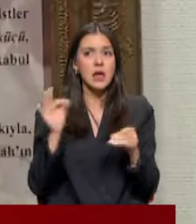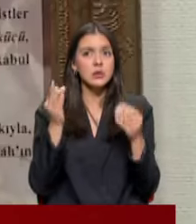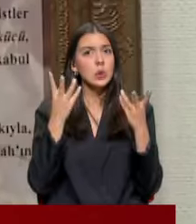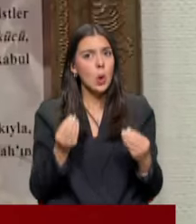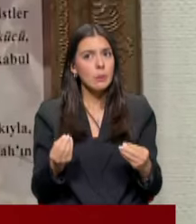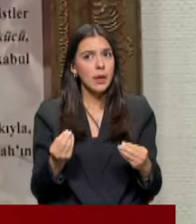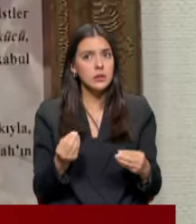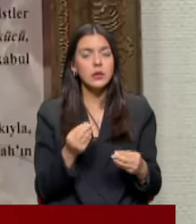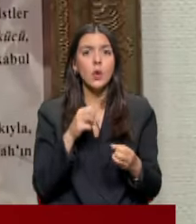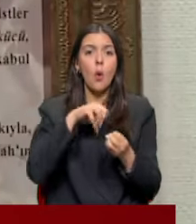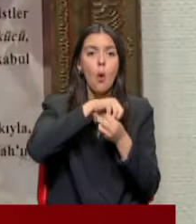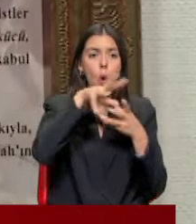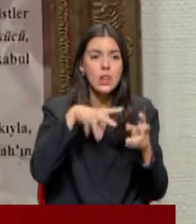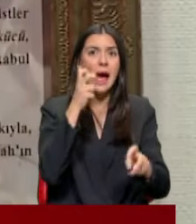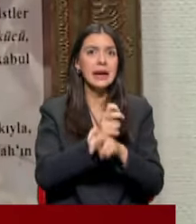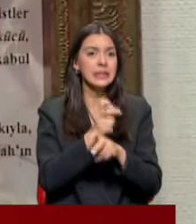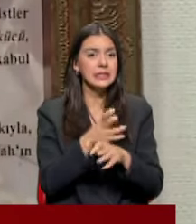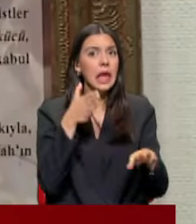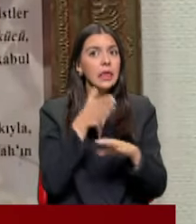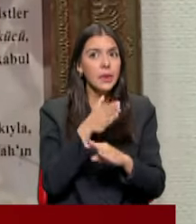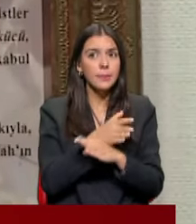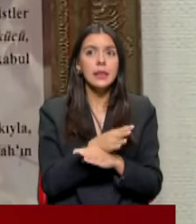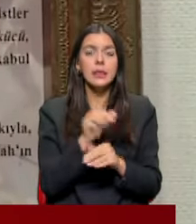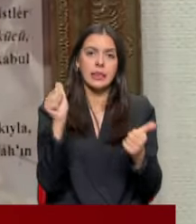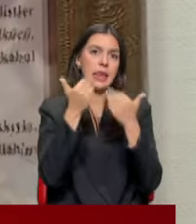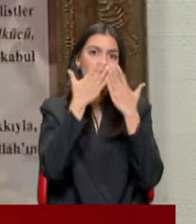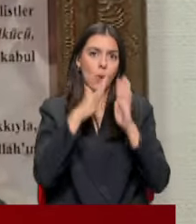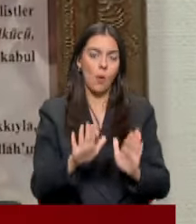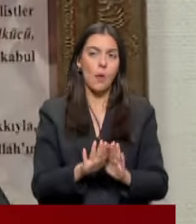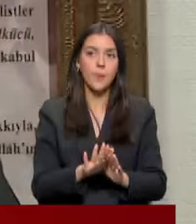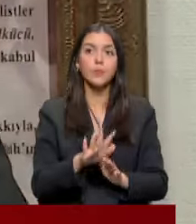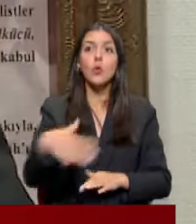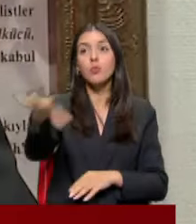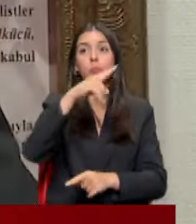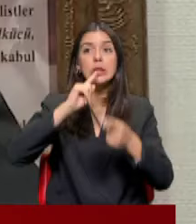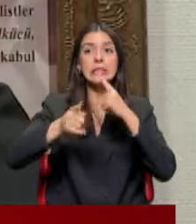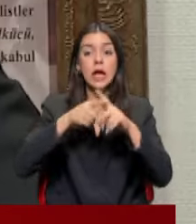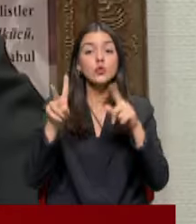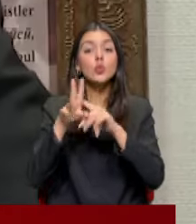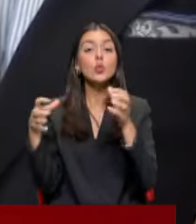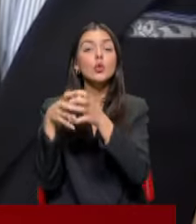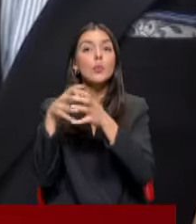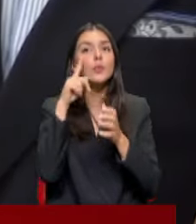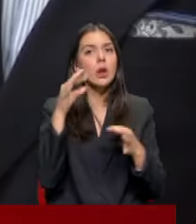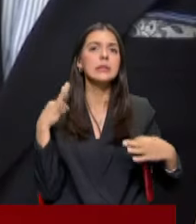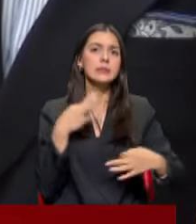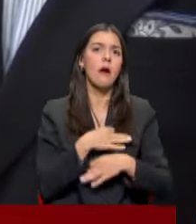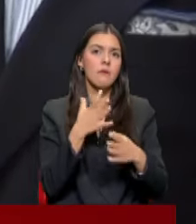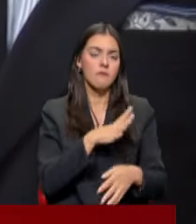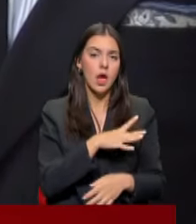yaratmanın, kaosa, krize alet olmanın da gereği yoktur. Bütün siyasi kurumlara da saygı duyuyorum.